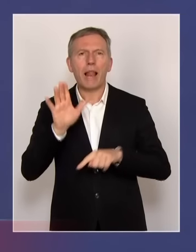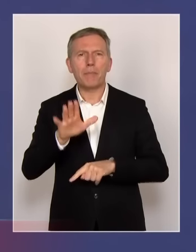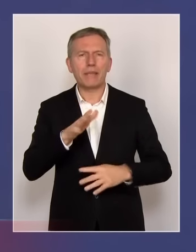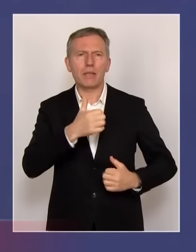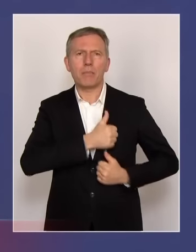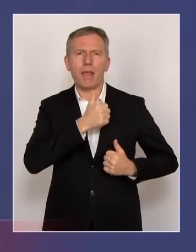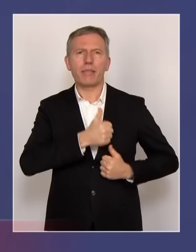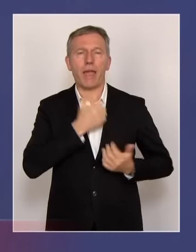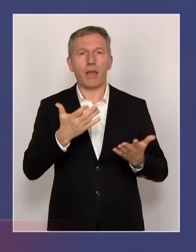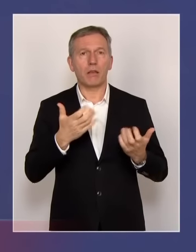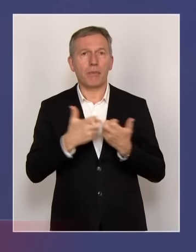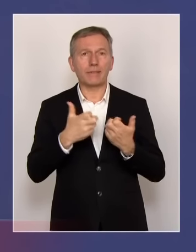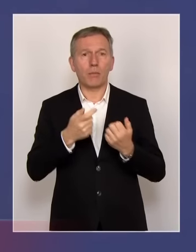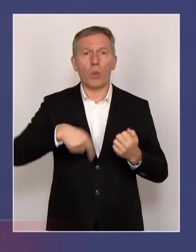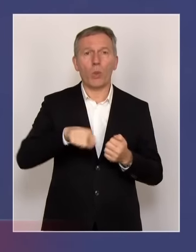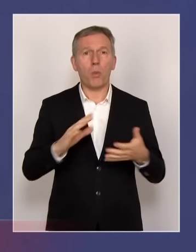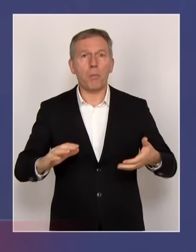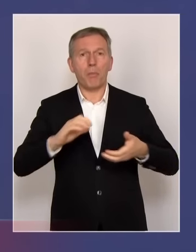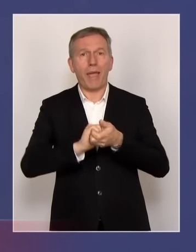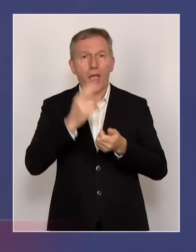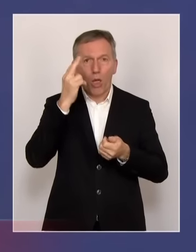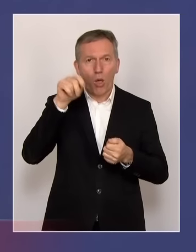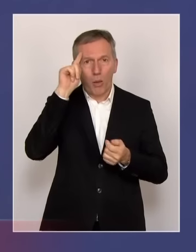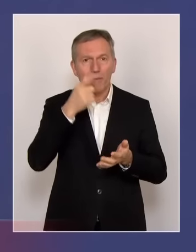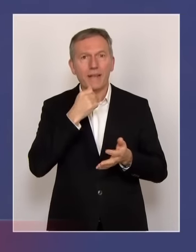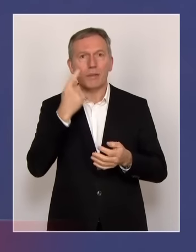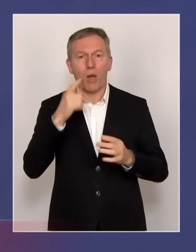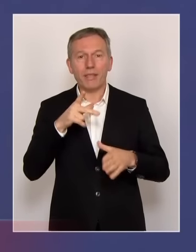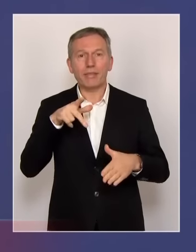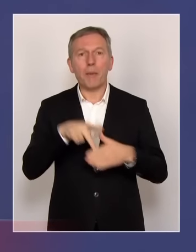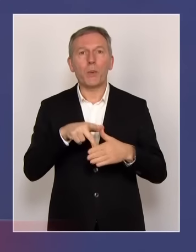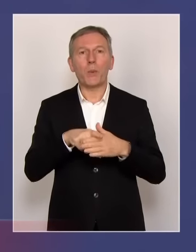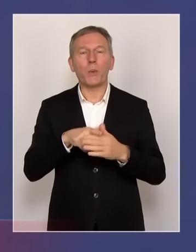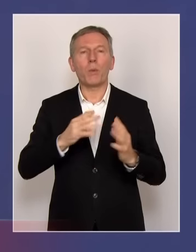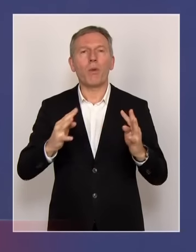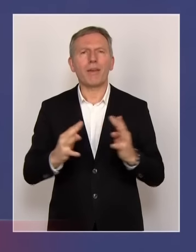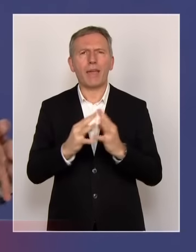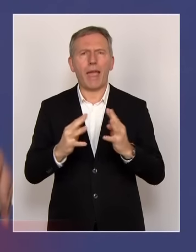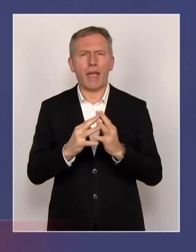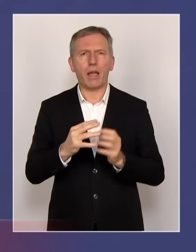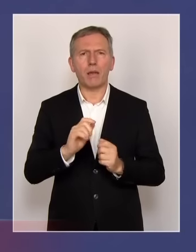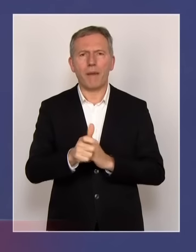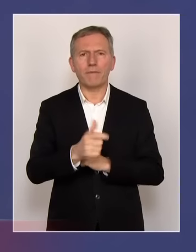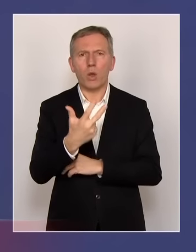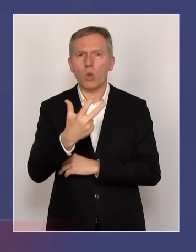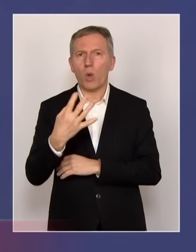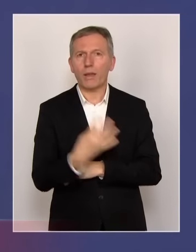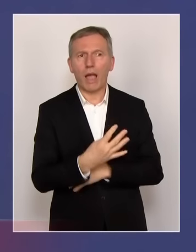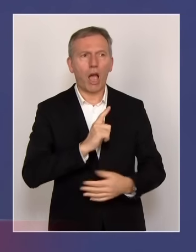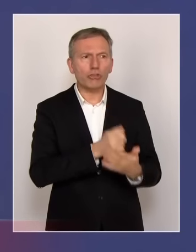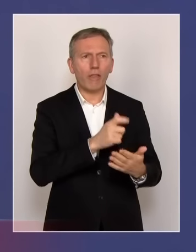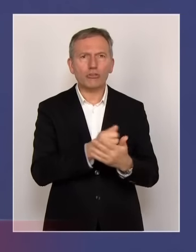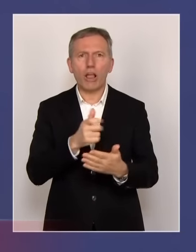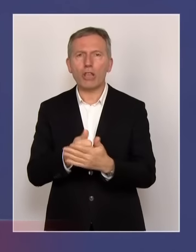Regardez la facilité européenne de paix que nous avons bâtie pour les débuts de la guerre. Les trois quarts ont été utilisés pour acheter du